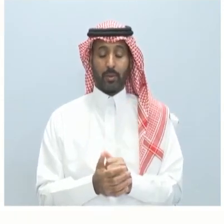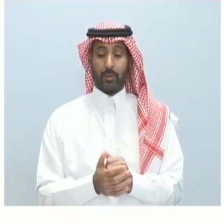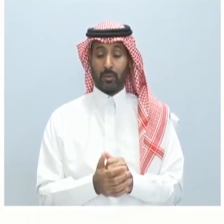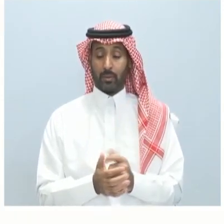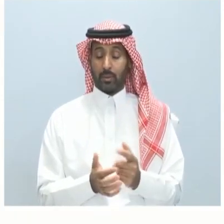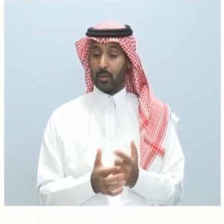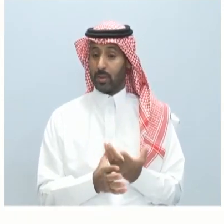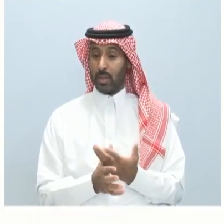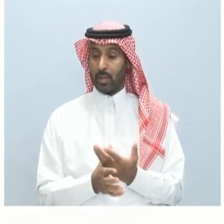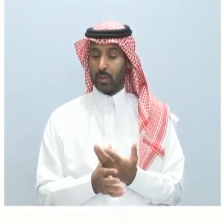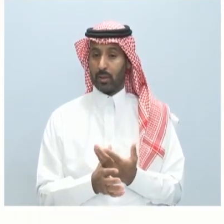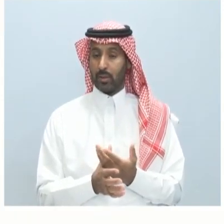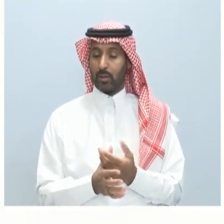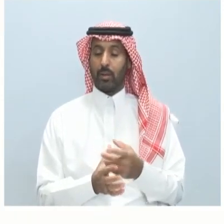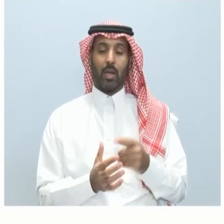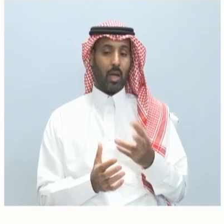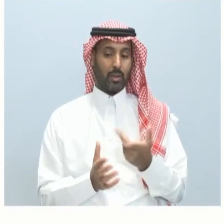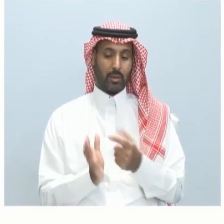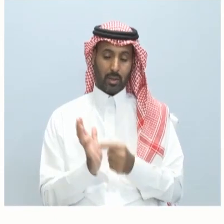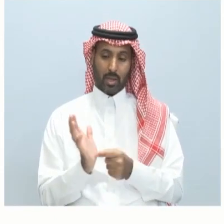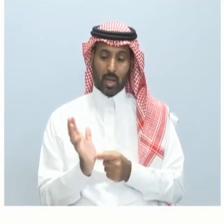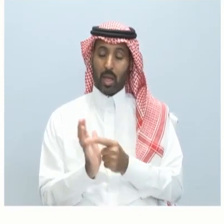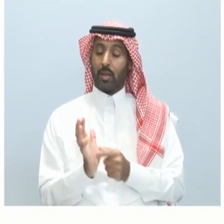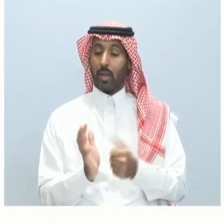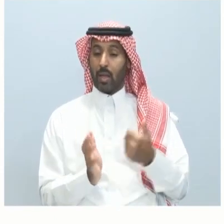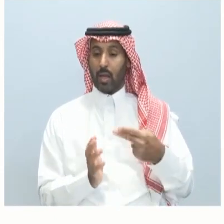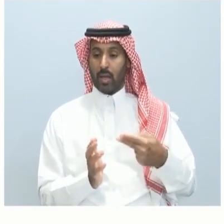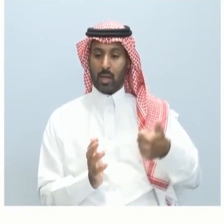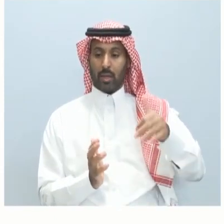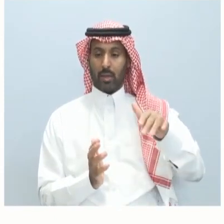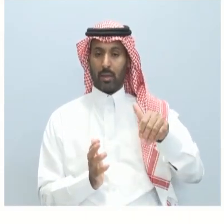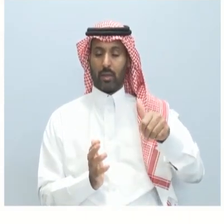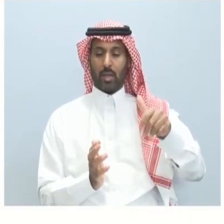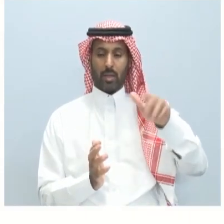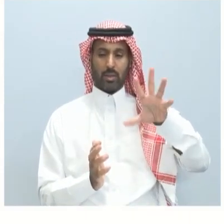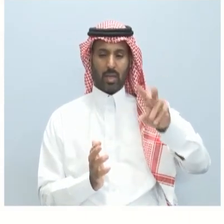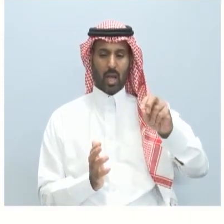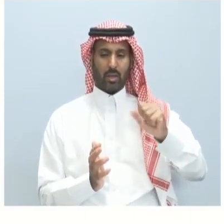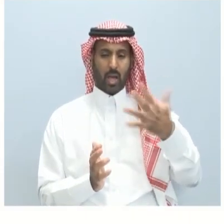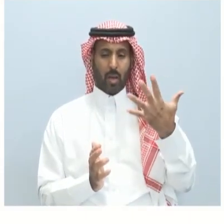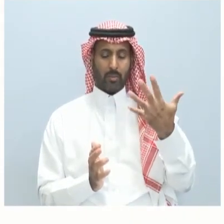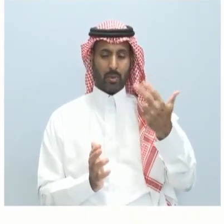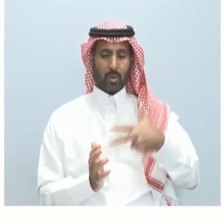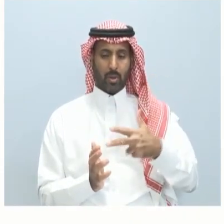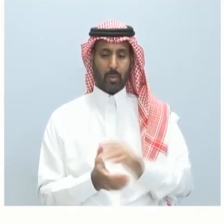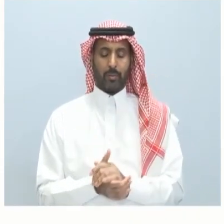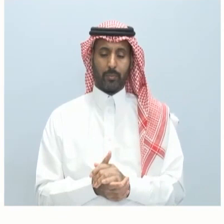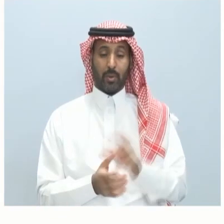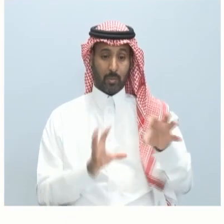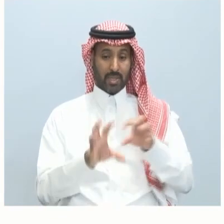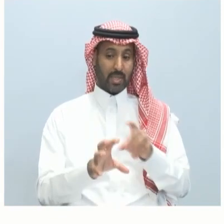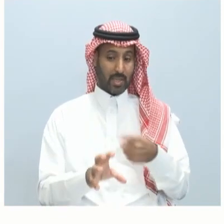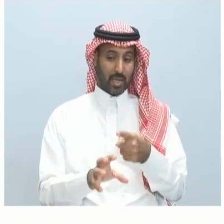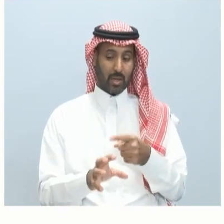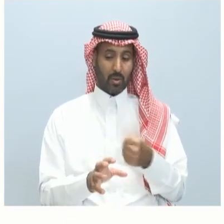عائشه هنا هي ماذا هي 85 اذا البديل الصحيح هو ماذا نعم